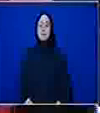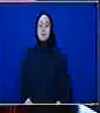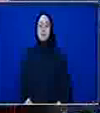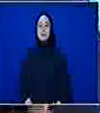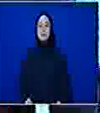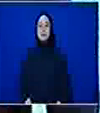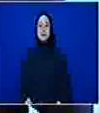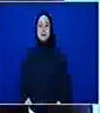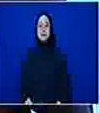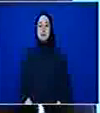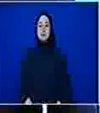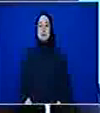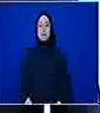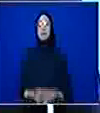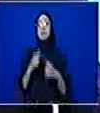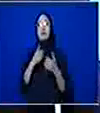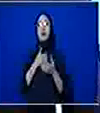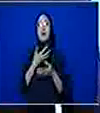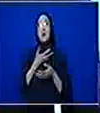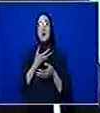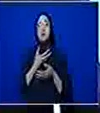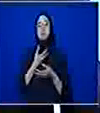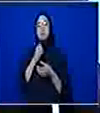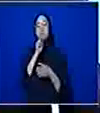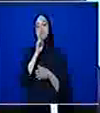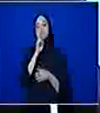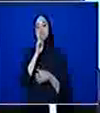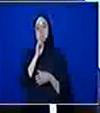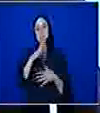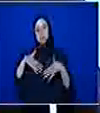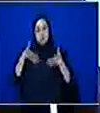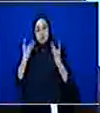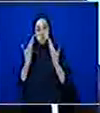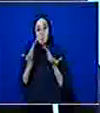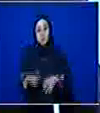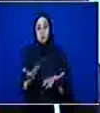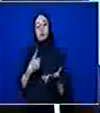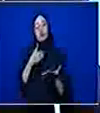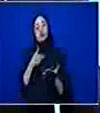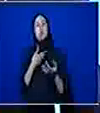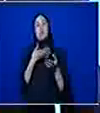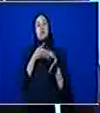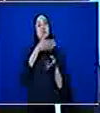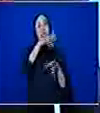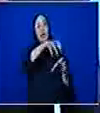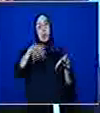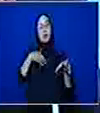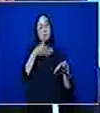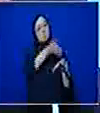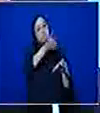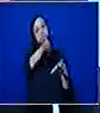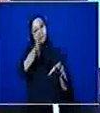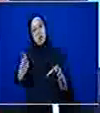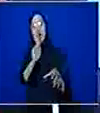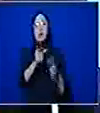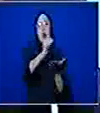Ya, saya hanya menyampaikan apa yang saya tangkap dalam keliling saya ke daerah-daerah itu, laporan-laporan